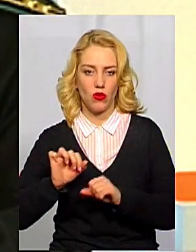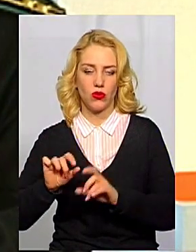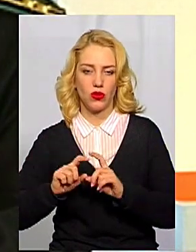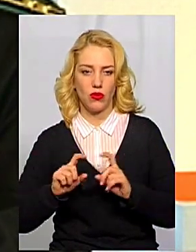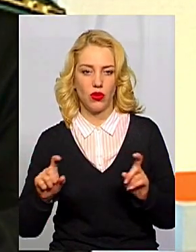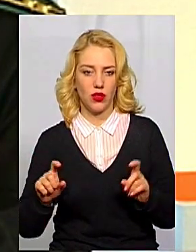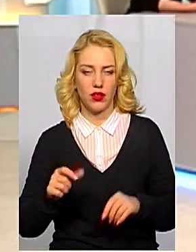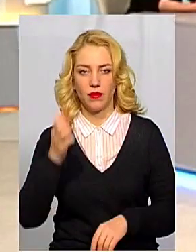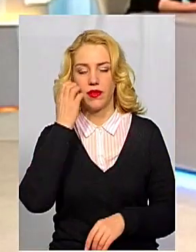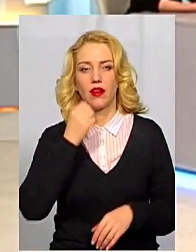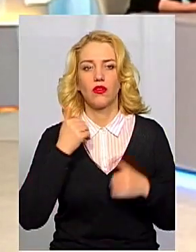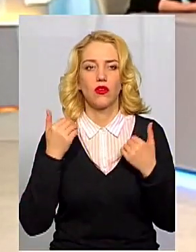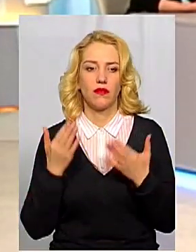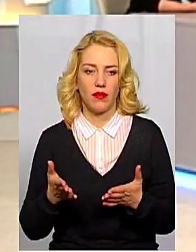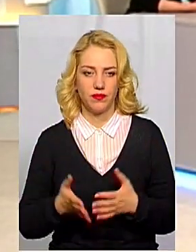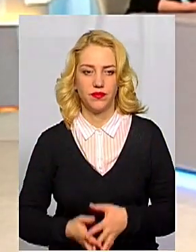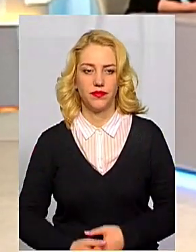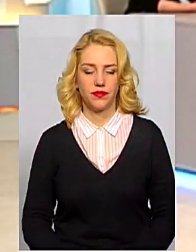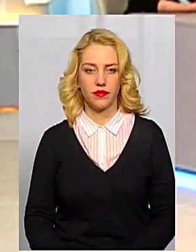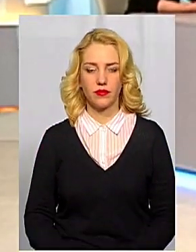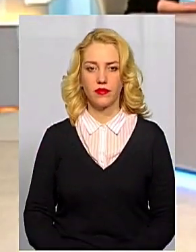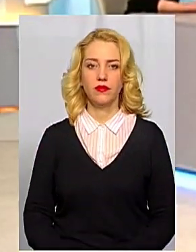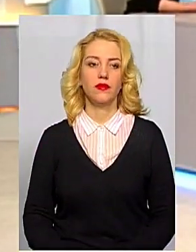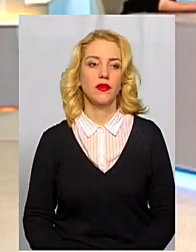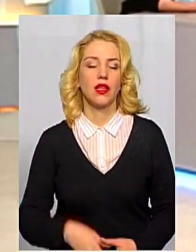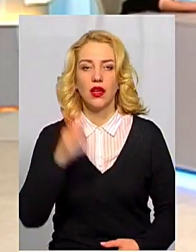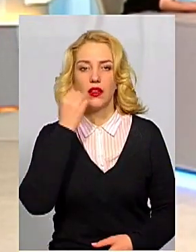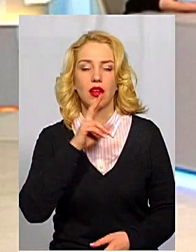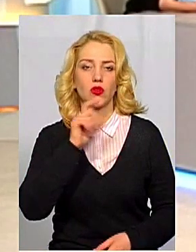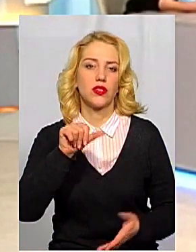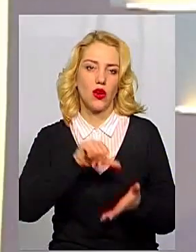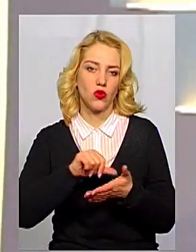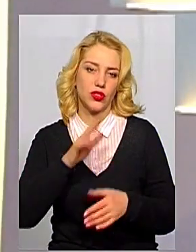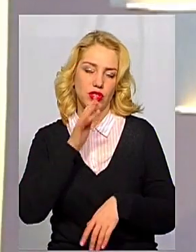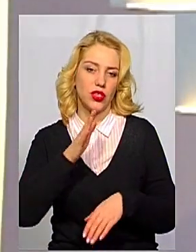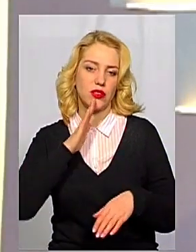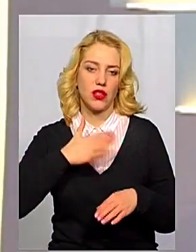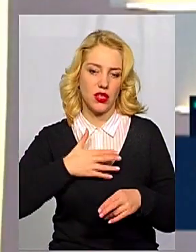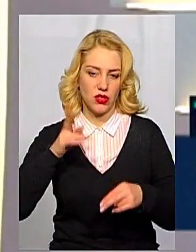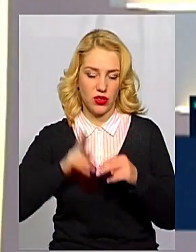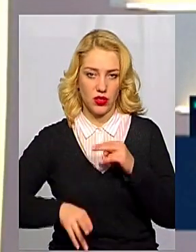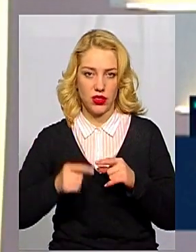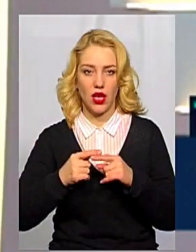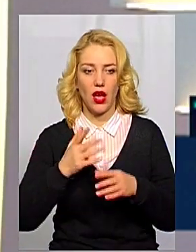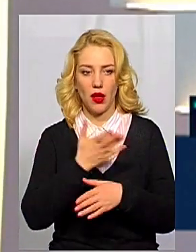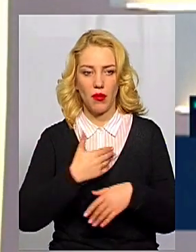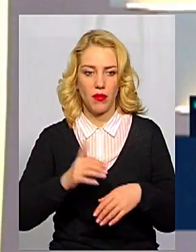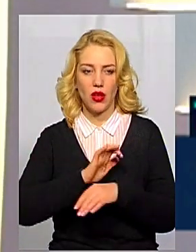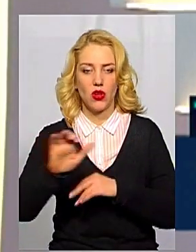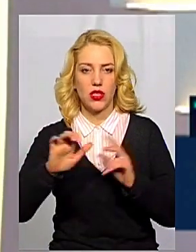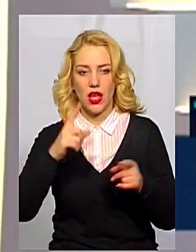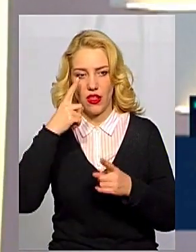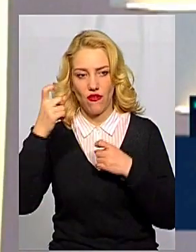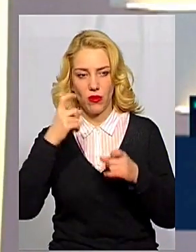здійснили незаконні. Я вам дякую. Це по іншим користувачам, я так розумію. Так, це я вам дякую за участь. На час нашого ефіру добіг кінця, а ми розіслали